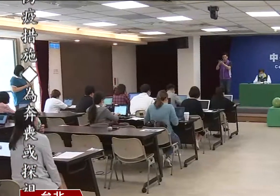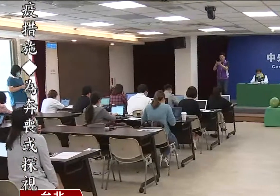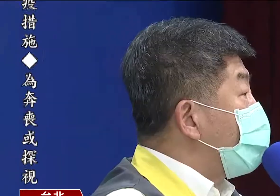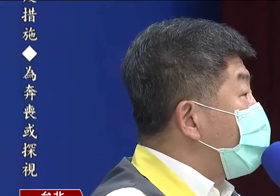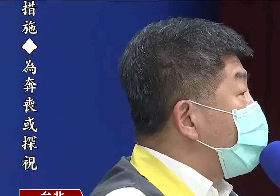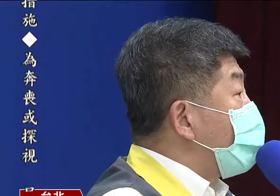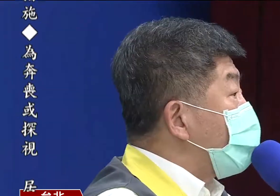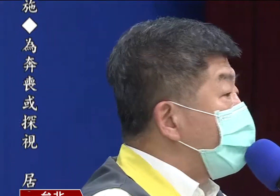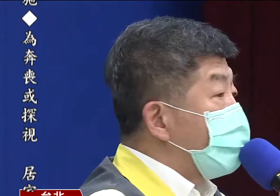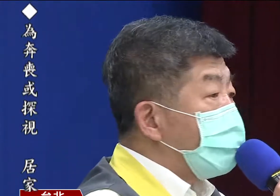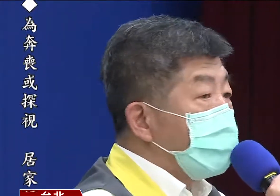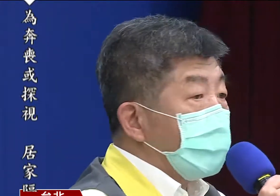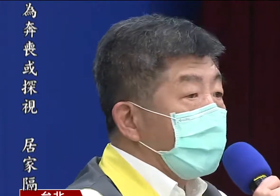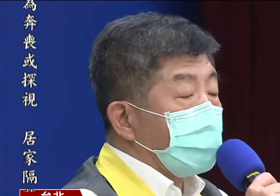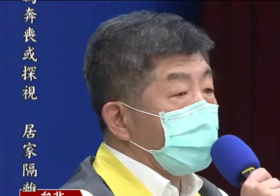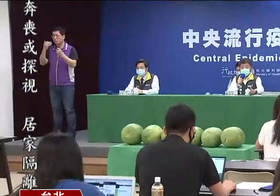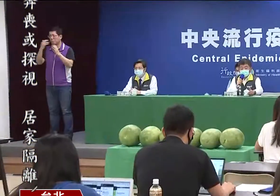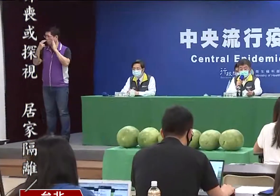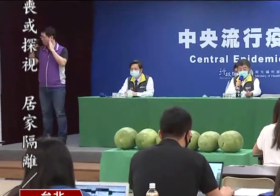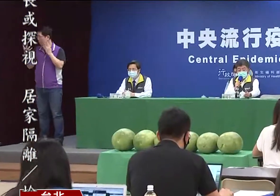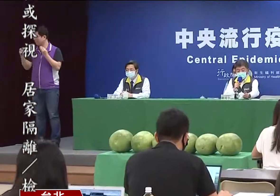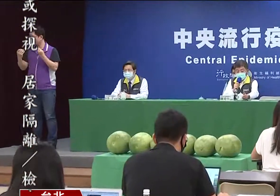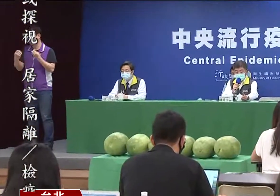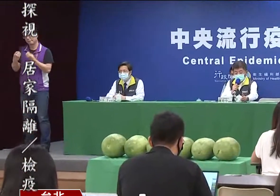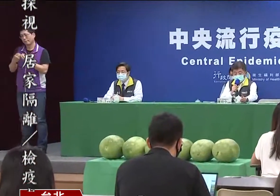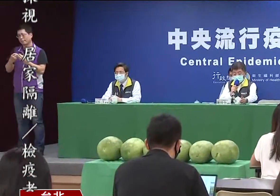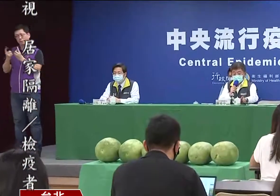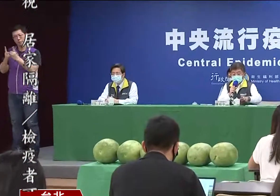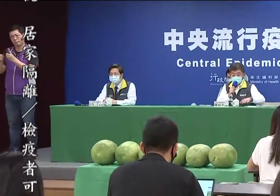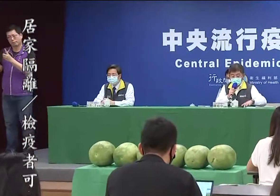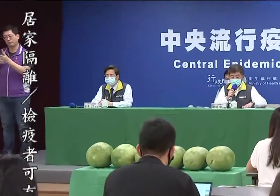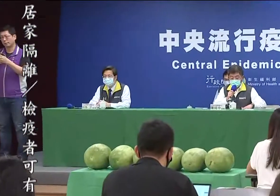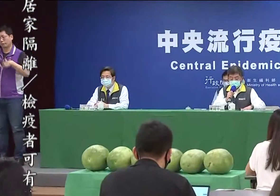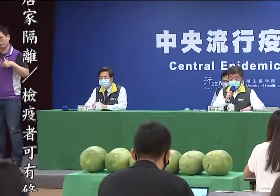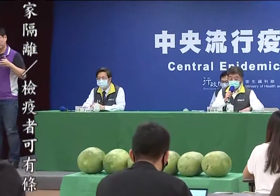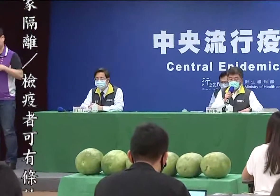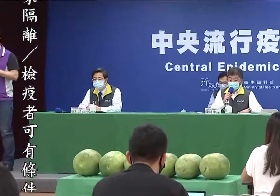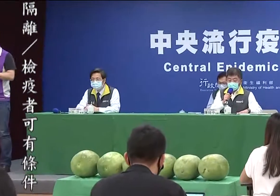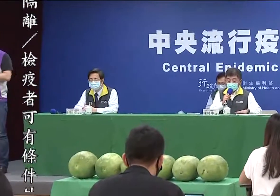使连六天零确诊，指挥中心依旧步步为营。解围山林家台北。